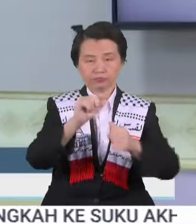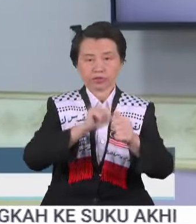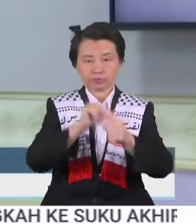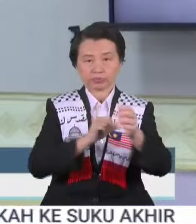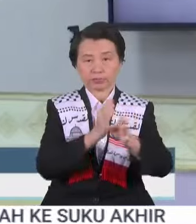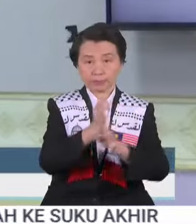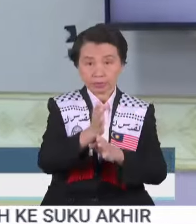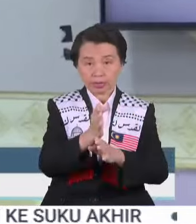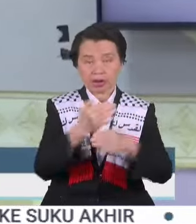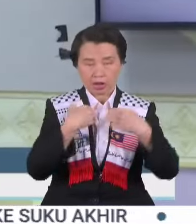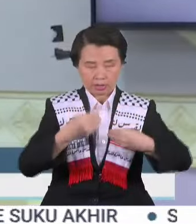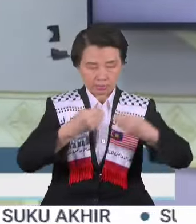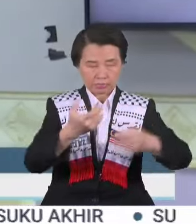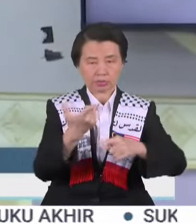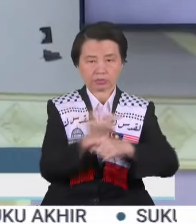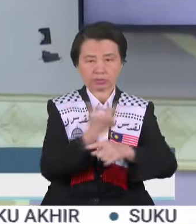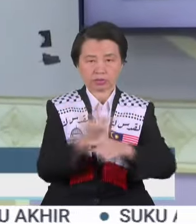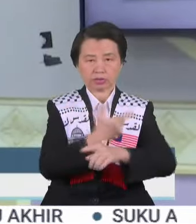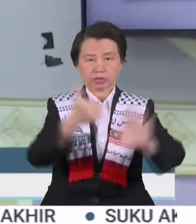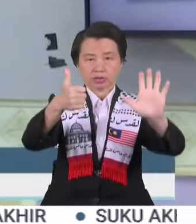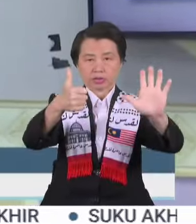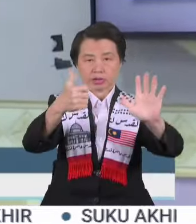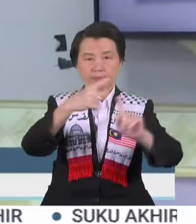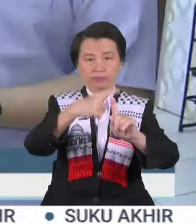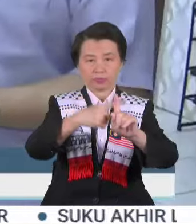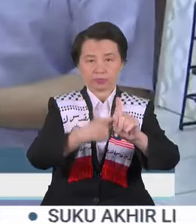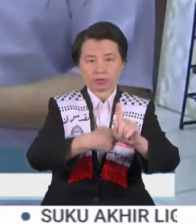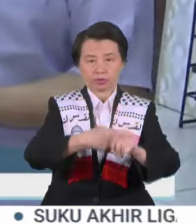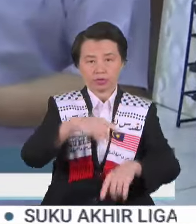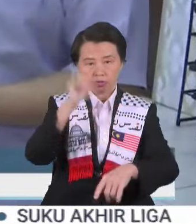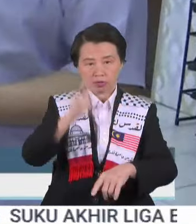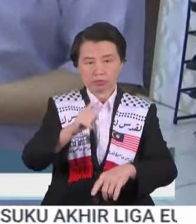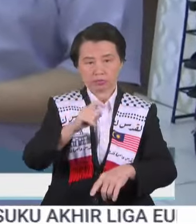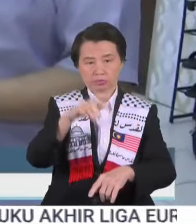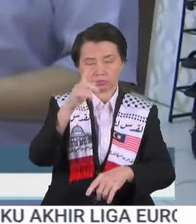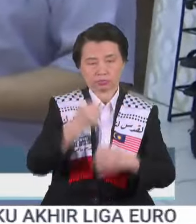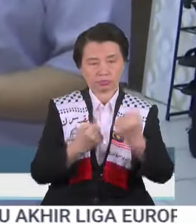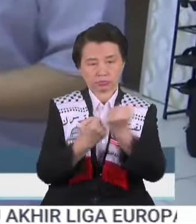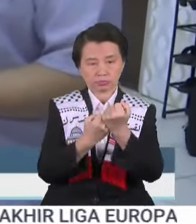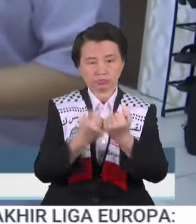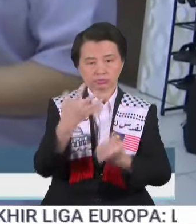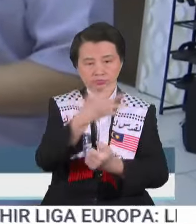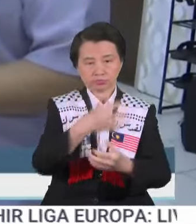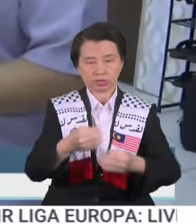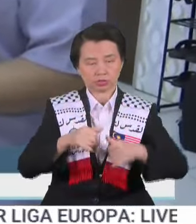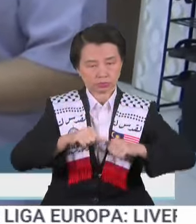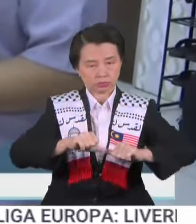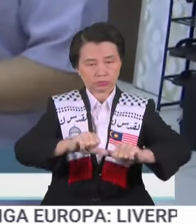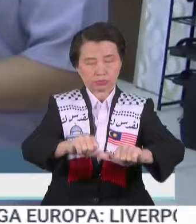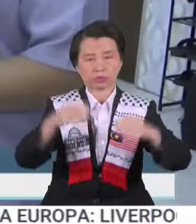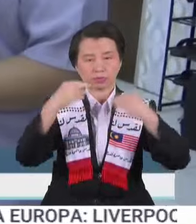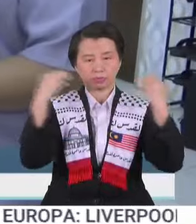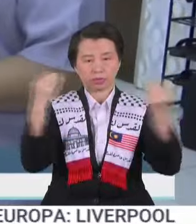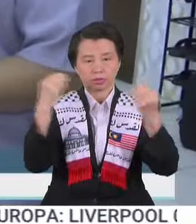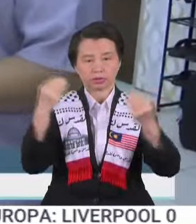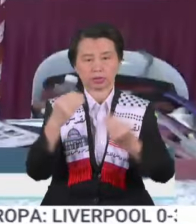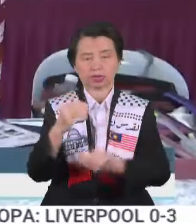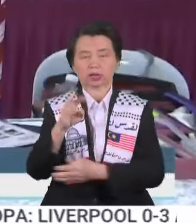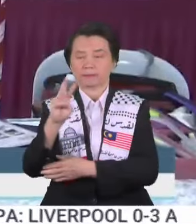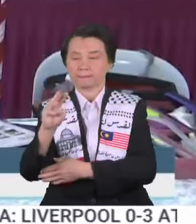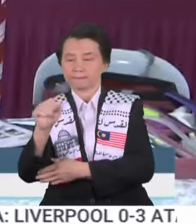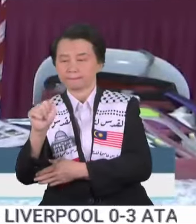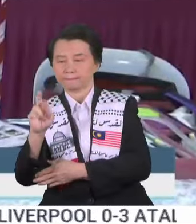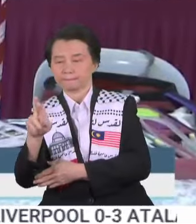bidang menawarkan latihan selama 6 bulan, tajaan penuh kerajaan, disalur menerusi Majlis Amanah Rakyat